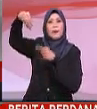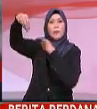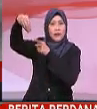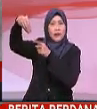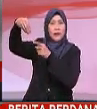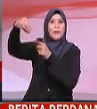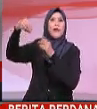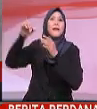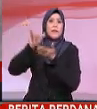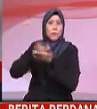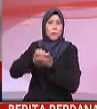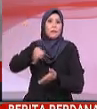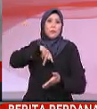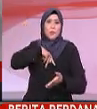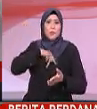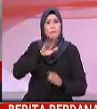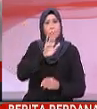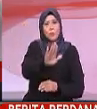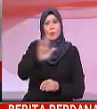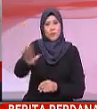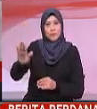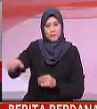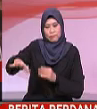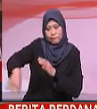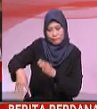rumah, itulah hak rumah dia.